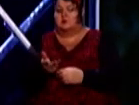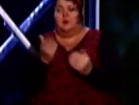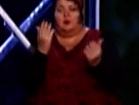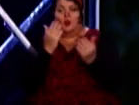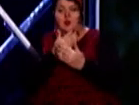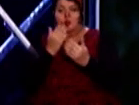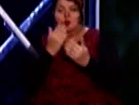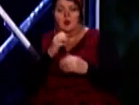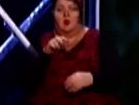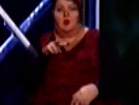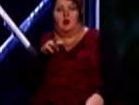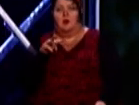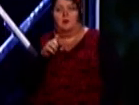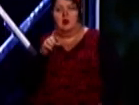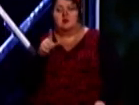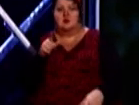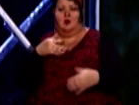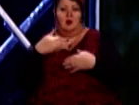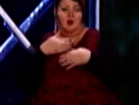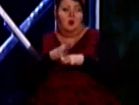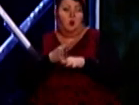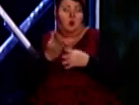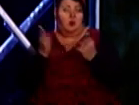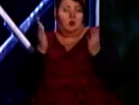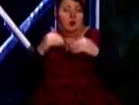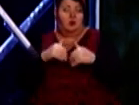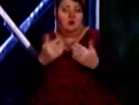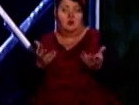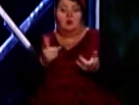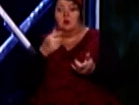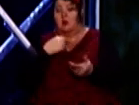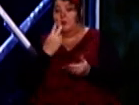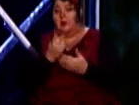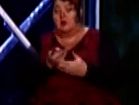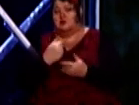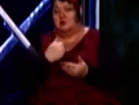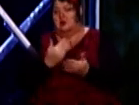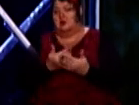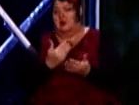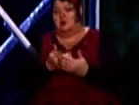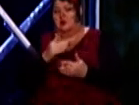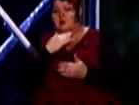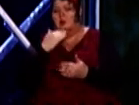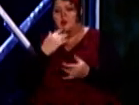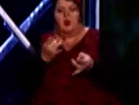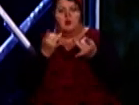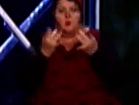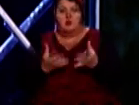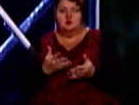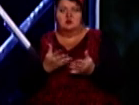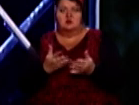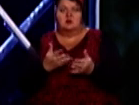Кінотеатр «Алмаз» – це фактично руїна. І те, що я бачила, мені здається, що його набагато простіше і